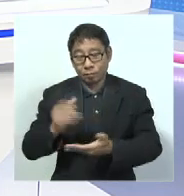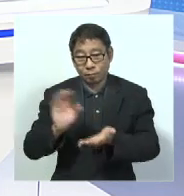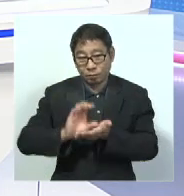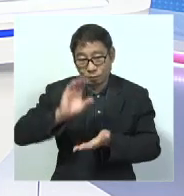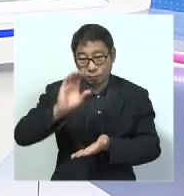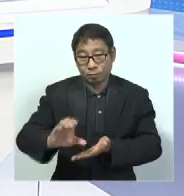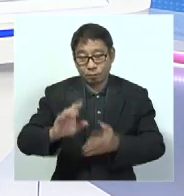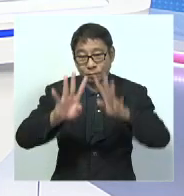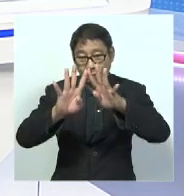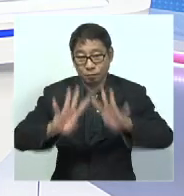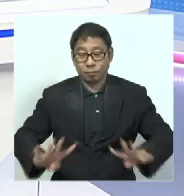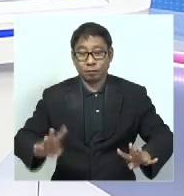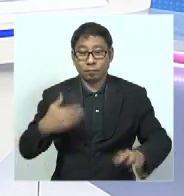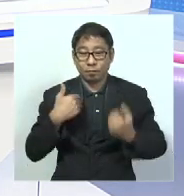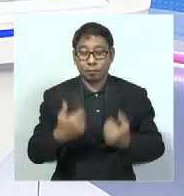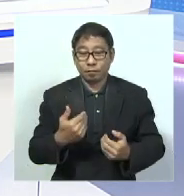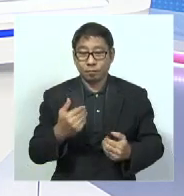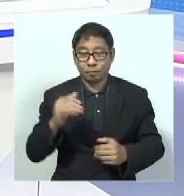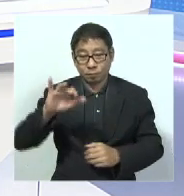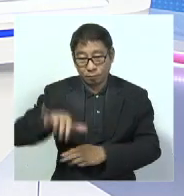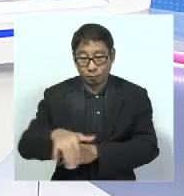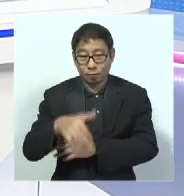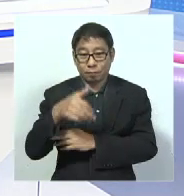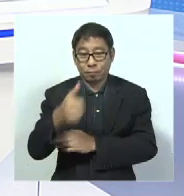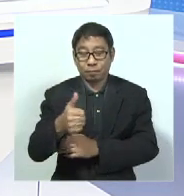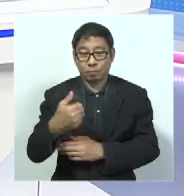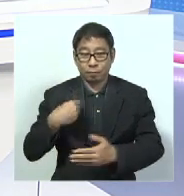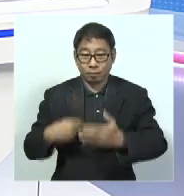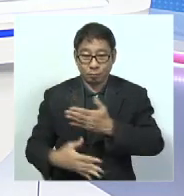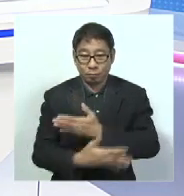การลงทุนเนี่ยไปยังอาเซียนเองก็ถือว่ามีมิติที่ค่อนข้างที่จะสูงแล้วก็มีโอกาสมากนะครับ